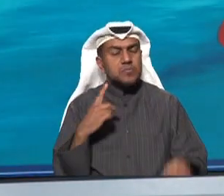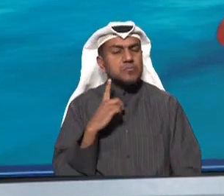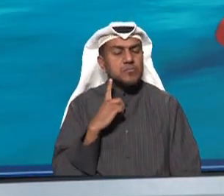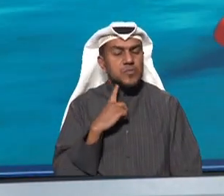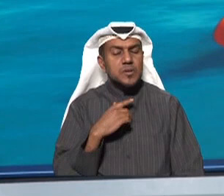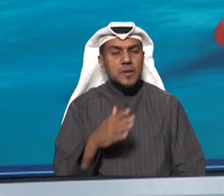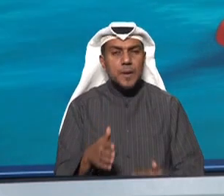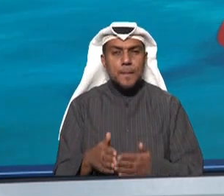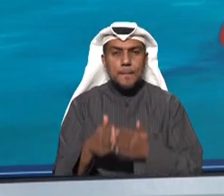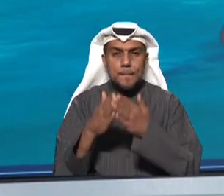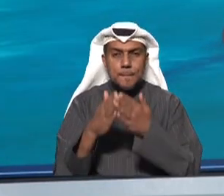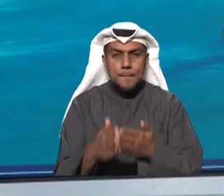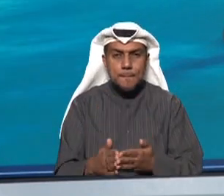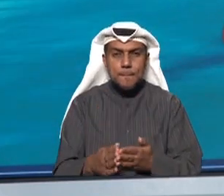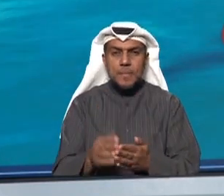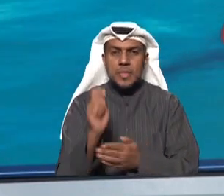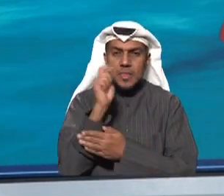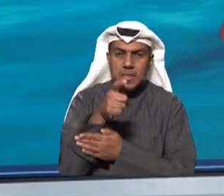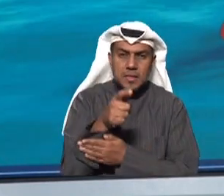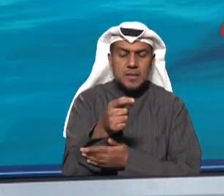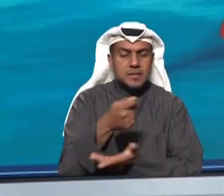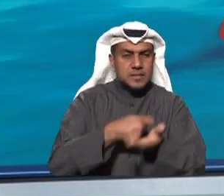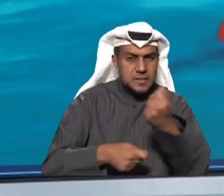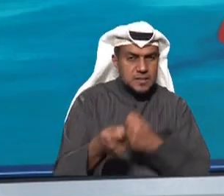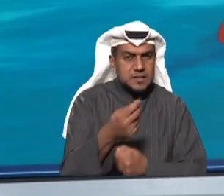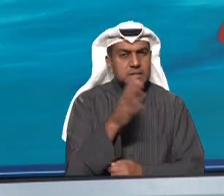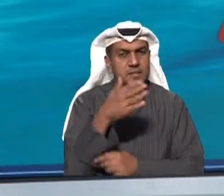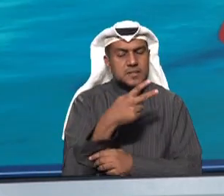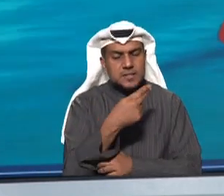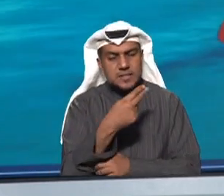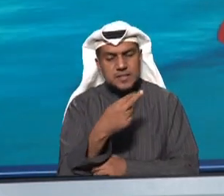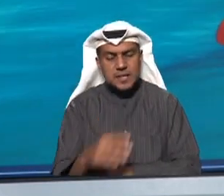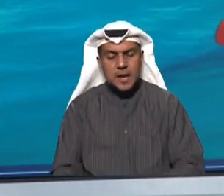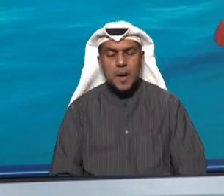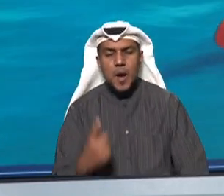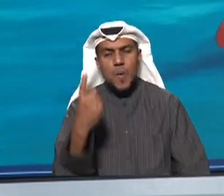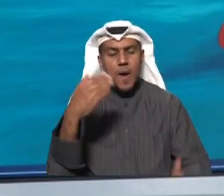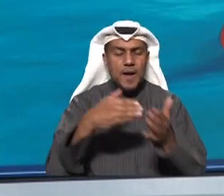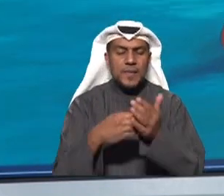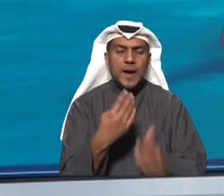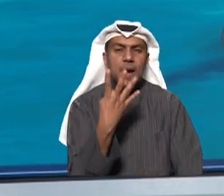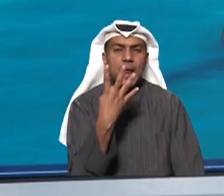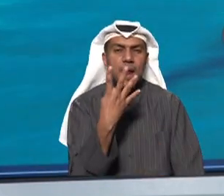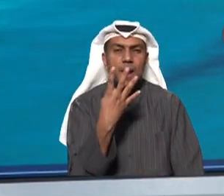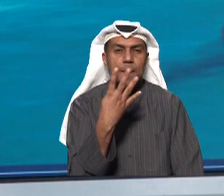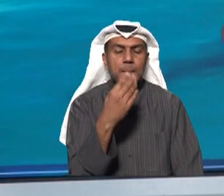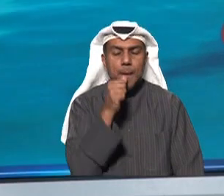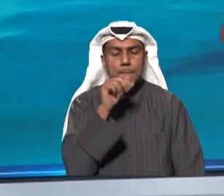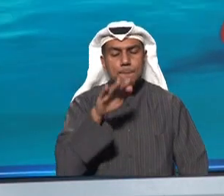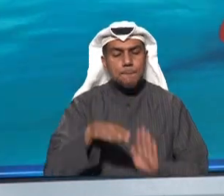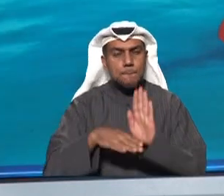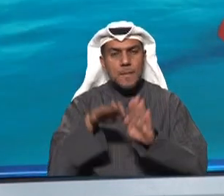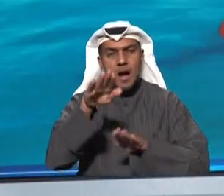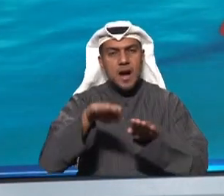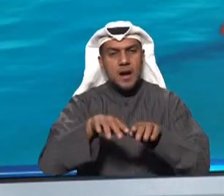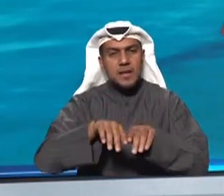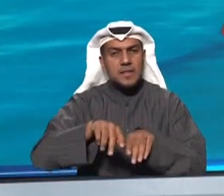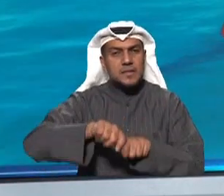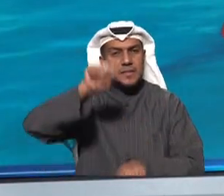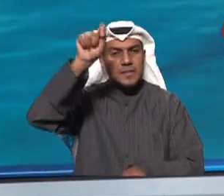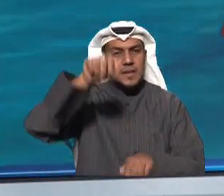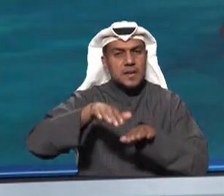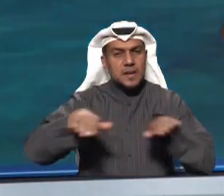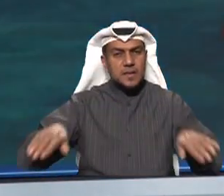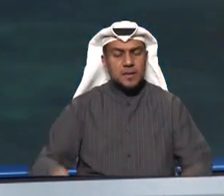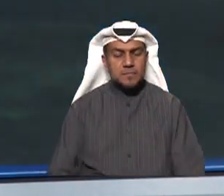جميع الأنشطة البحرية، متوقع أن يتراوح ارتفاع الموج ما بين 1 إلى 4 أقدام، التيارات المائية لا تزال قوية في فترات